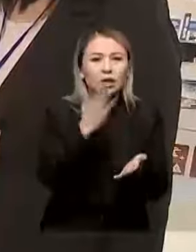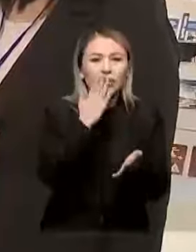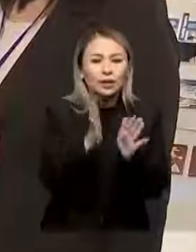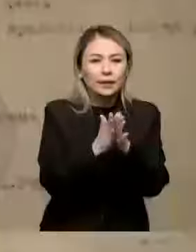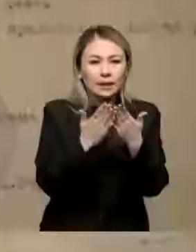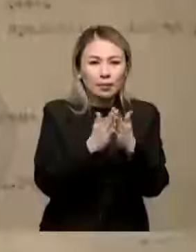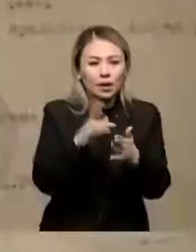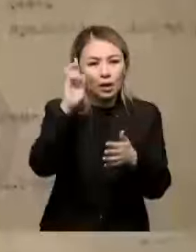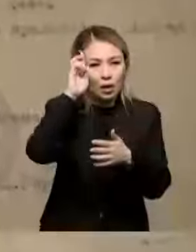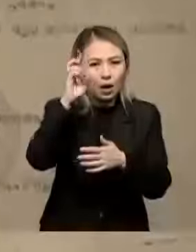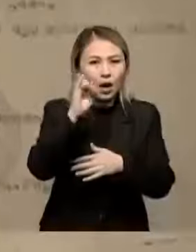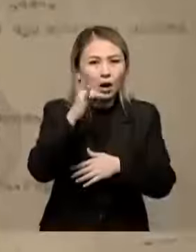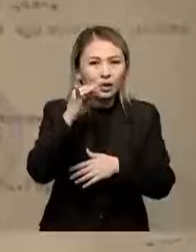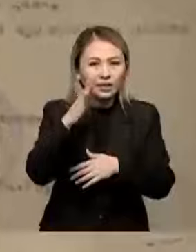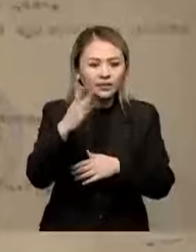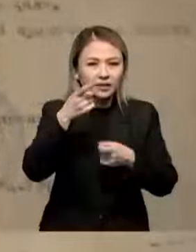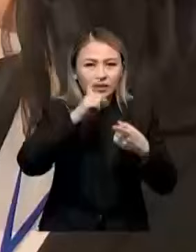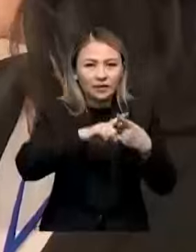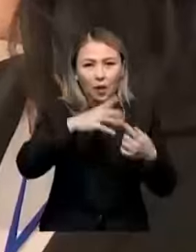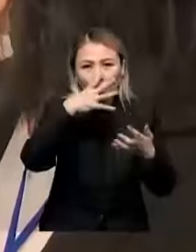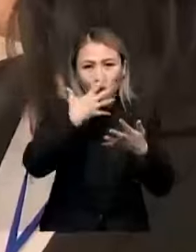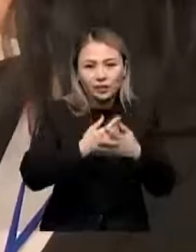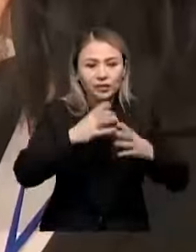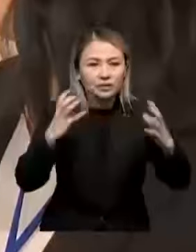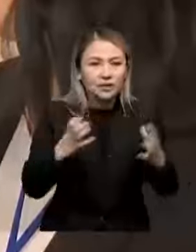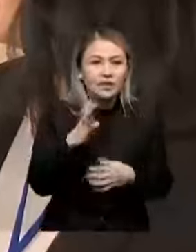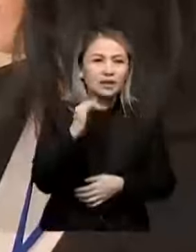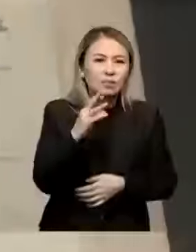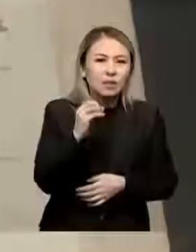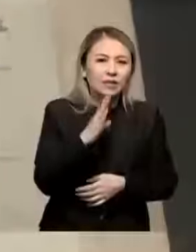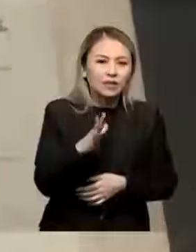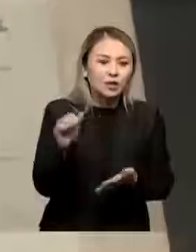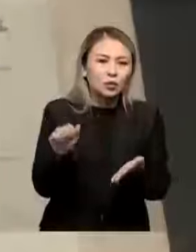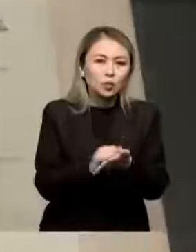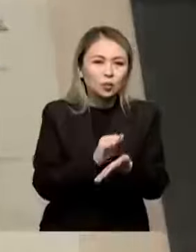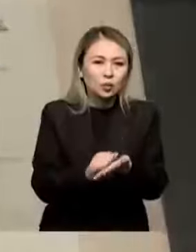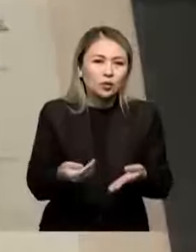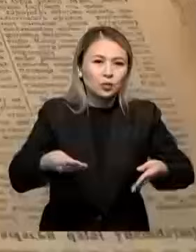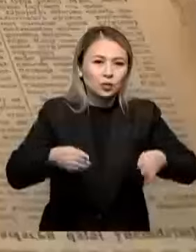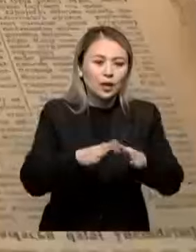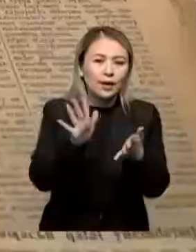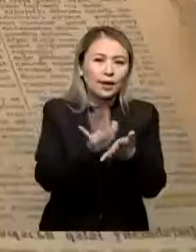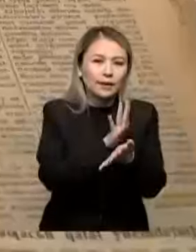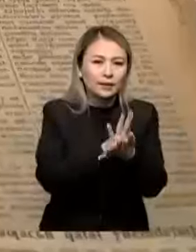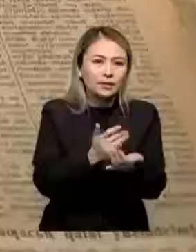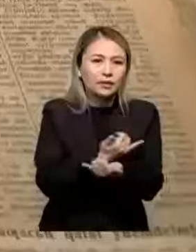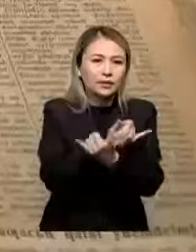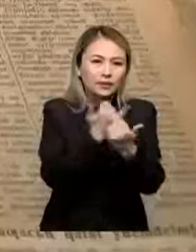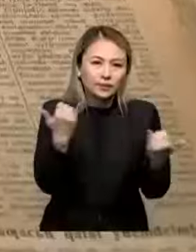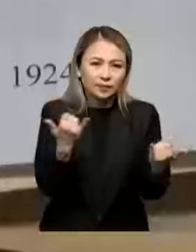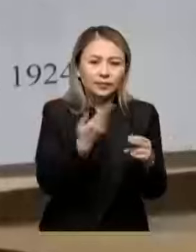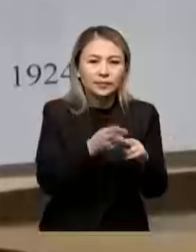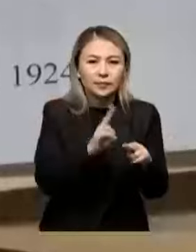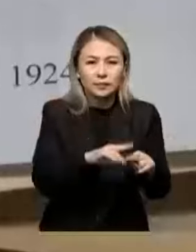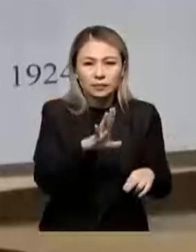кітапхана мен мемлекеттік архив мерейтойға орай өздерінде сақтаулы тұрған Сәтбаевтың жеке құжаттары сол кезде газет беттерінде жарияланған мақалаларды